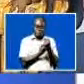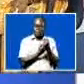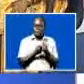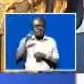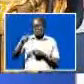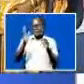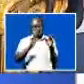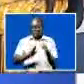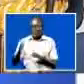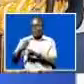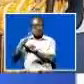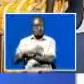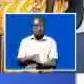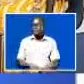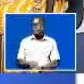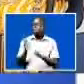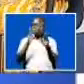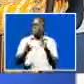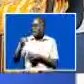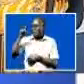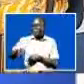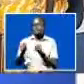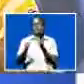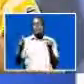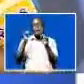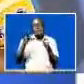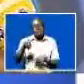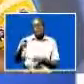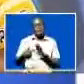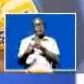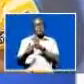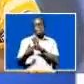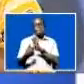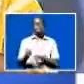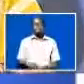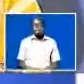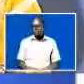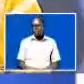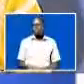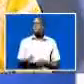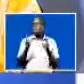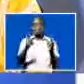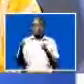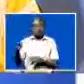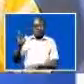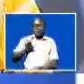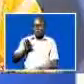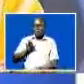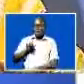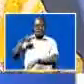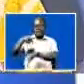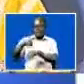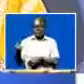ujipange, chambele chole muimbaji, jipange tu sawa sawa. Ikiwa wewe kwa mfano mzuri haswa. Naam. Kawaida ya mwanamke